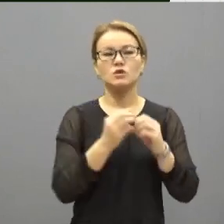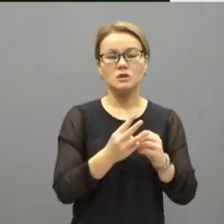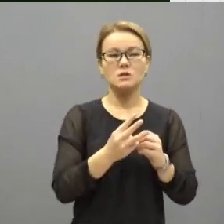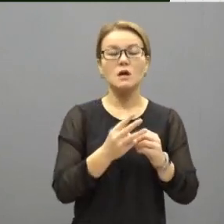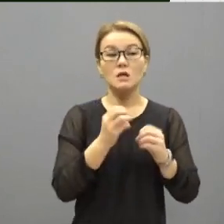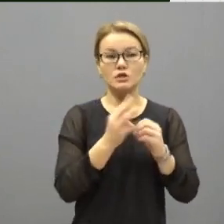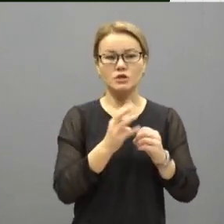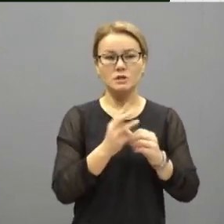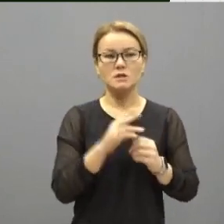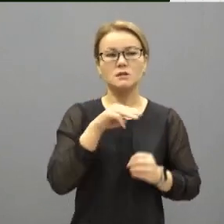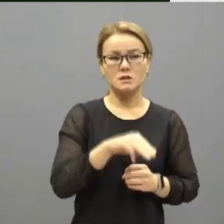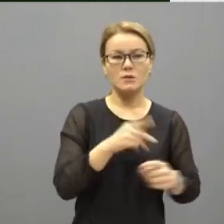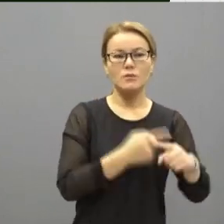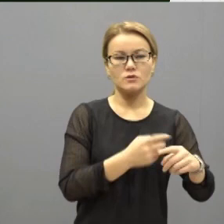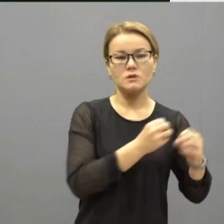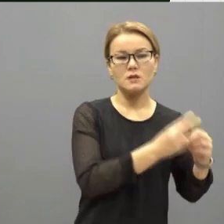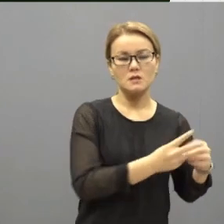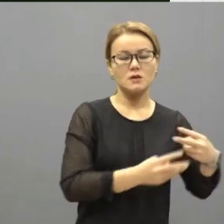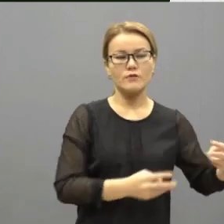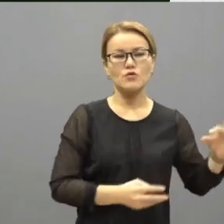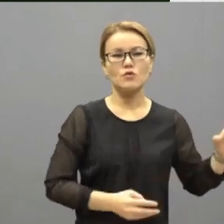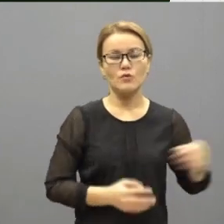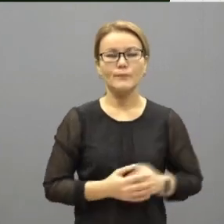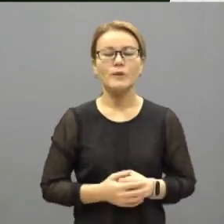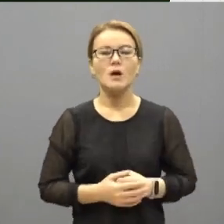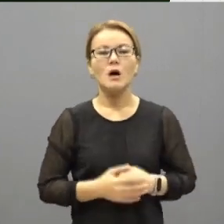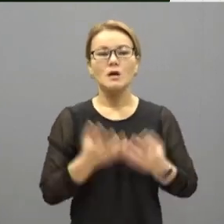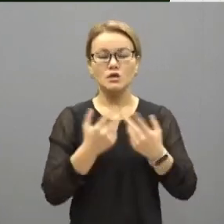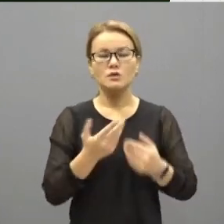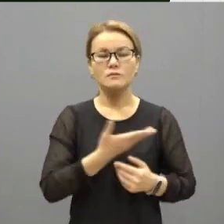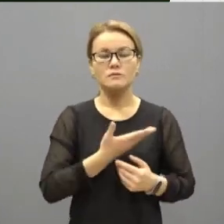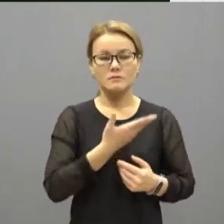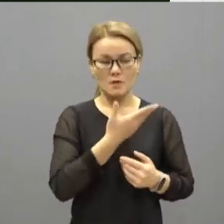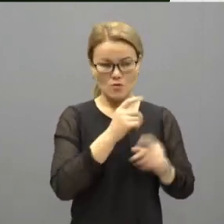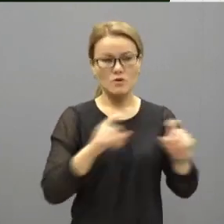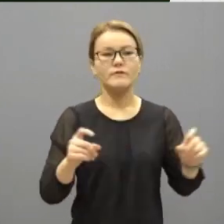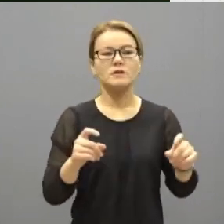плюс 13 равно нулю. Решим